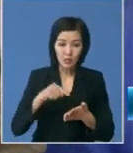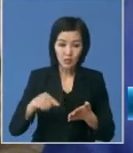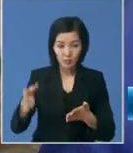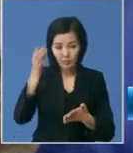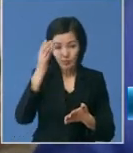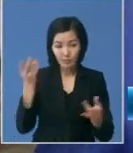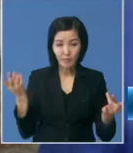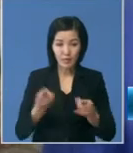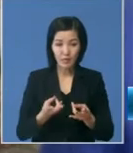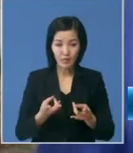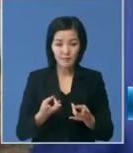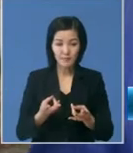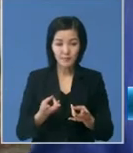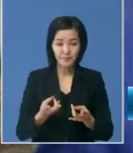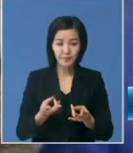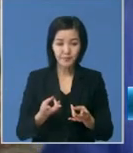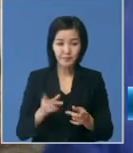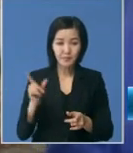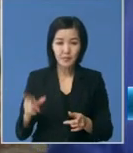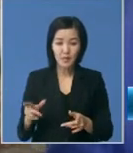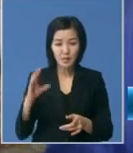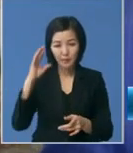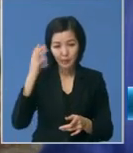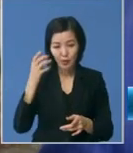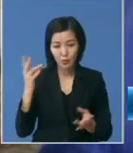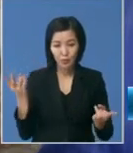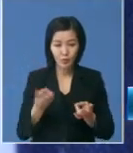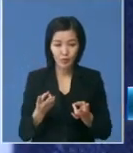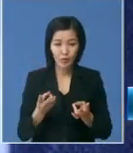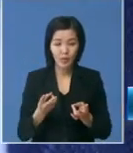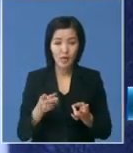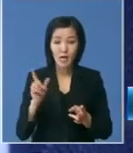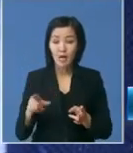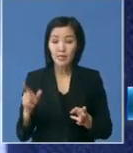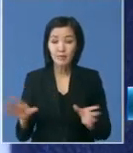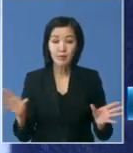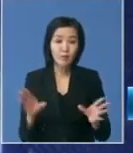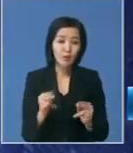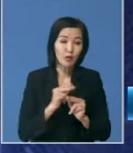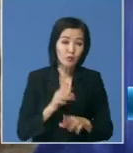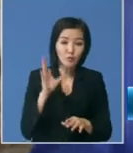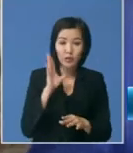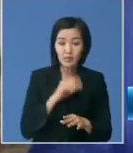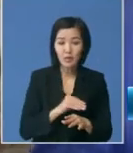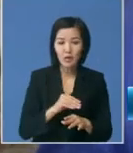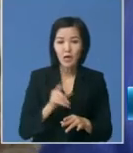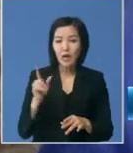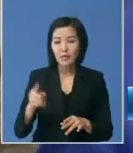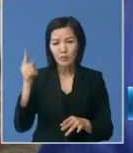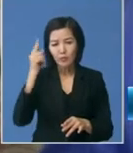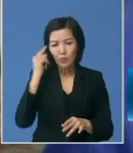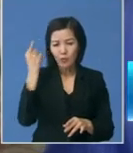болу керек, білікті болу керек, адам психолог болу керек, адамдармен жұмыс жасай білу керек, адамның ойын жүзіне